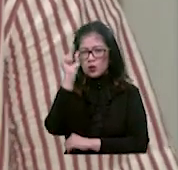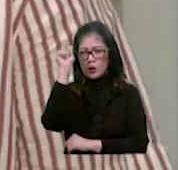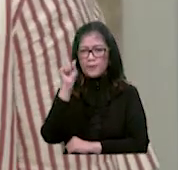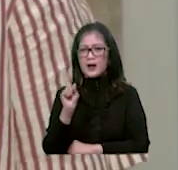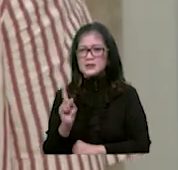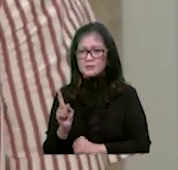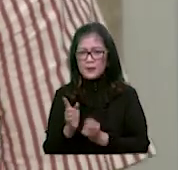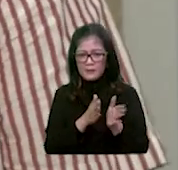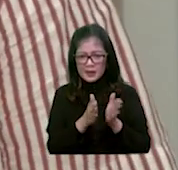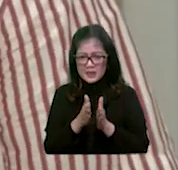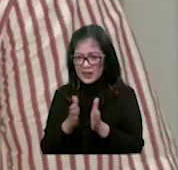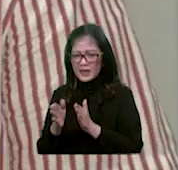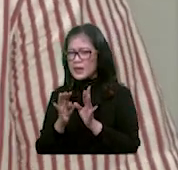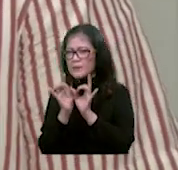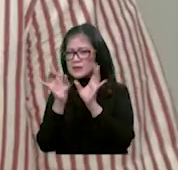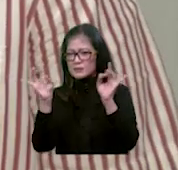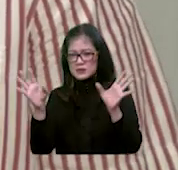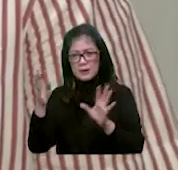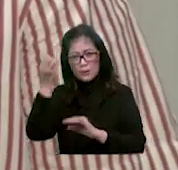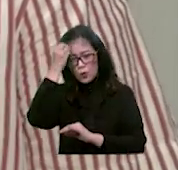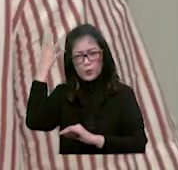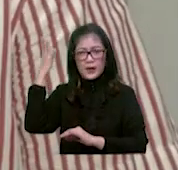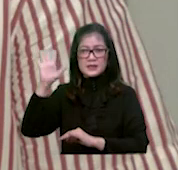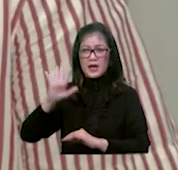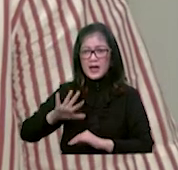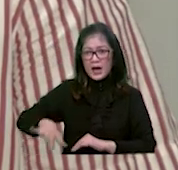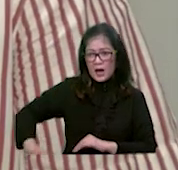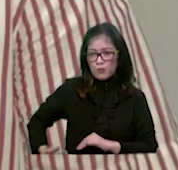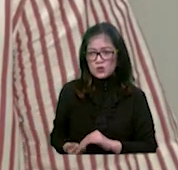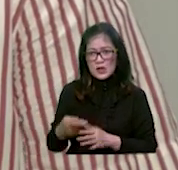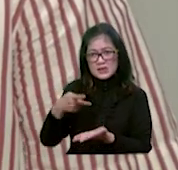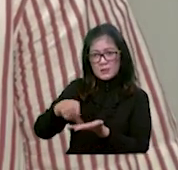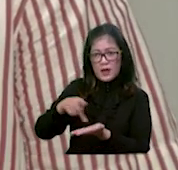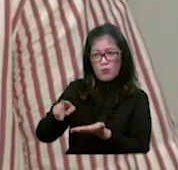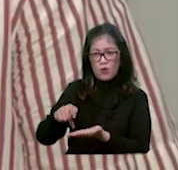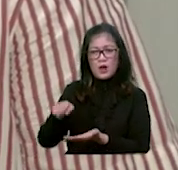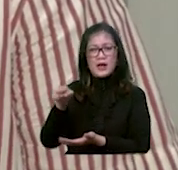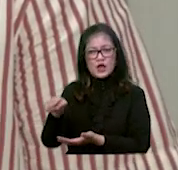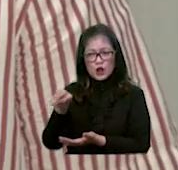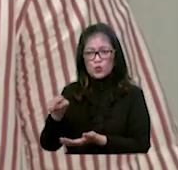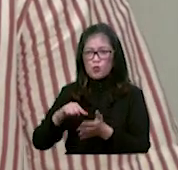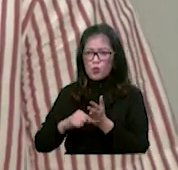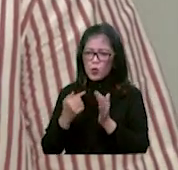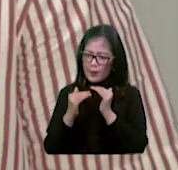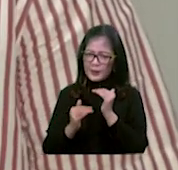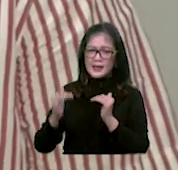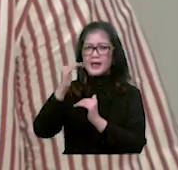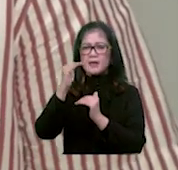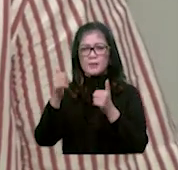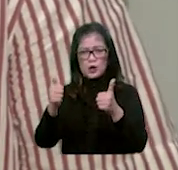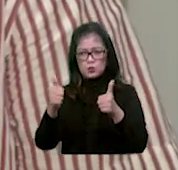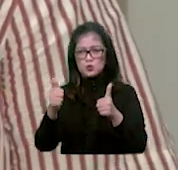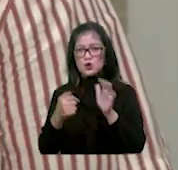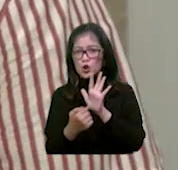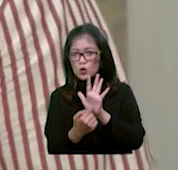dengan Kamboja tapi jangan lupa Kamboja juga sepak bolanya mulai naik dibuktikan aja